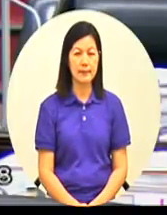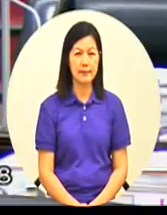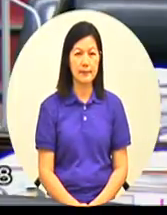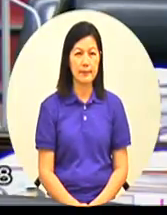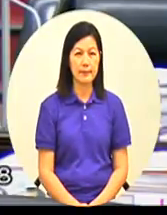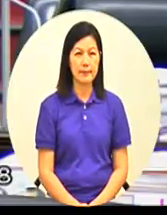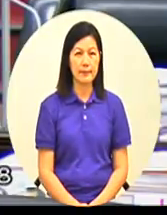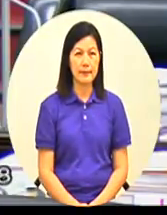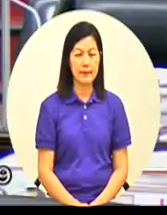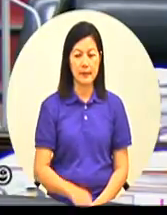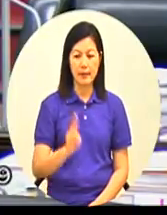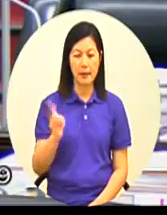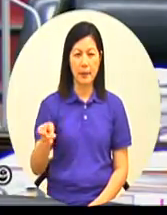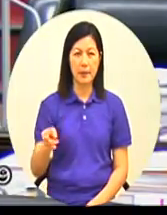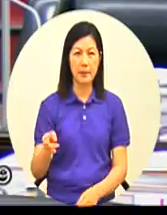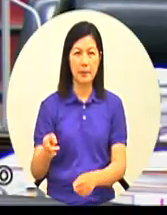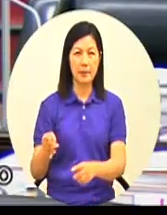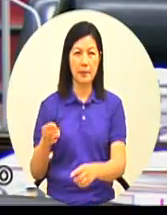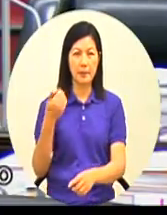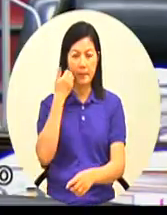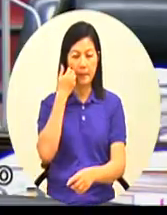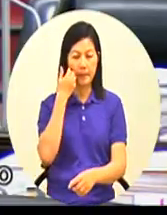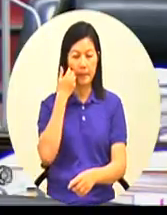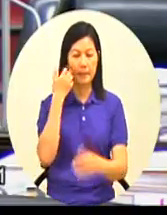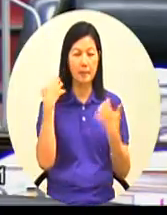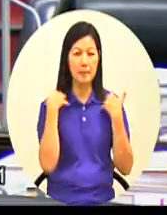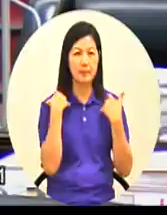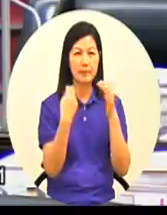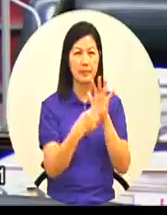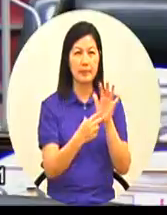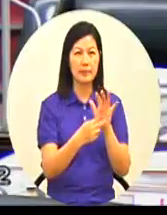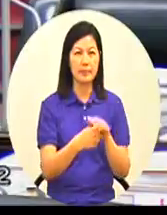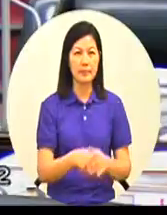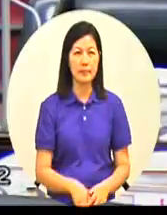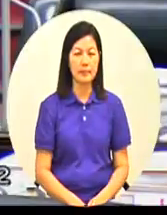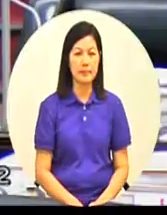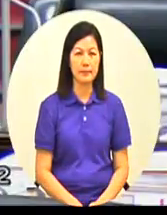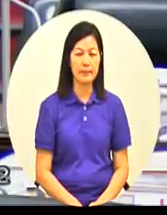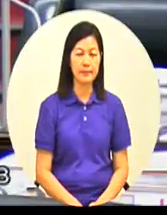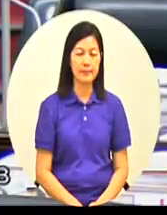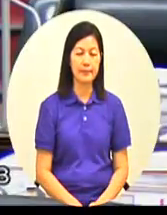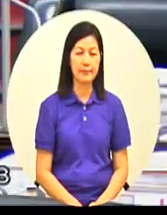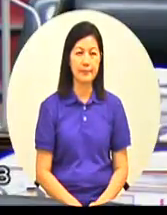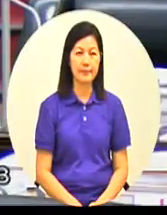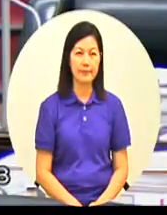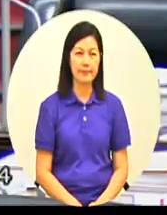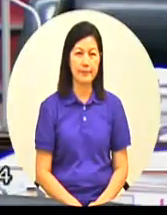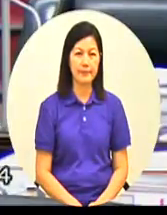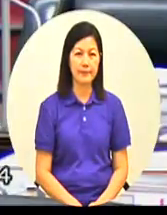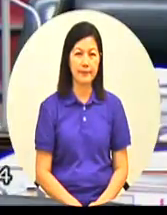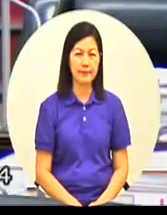你可以指定一位啦，诸位，我请你讲，跟他们说，应该都同款的。